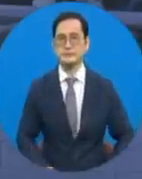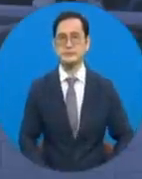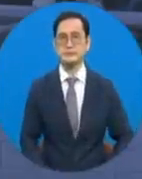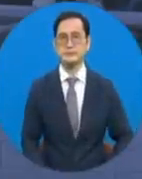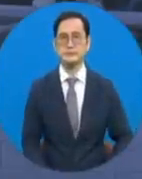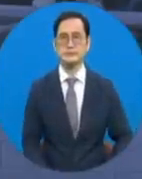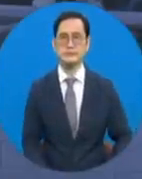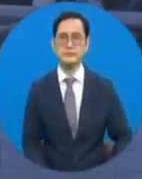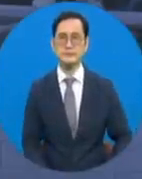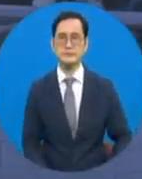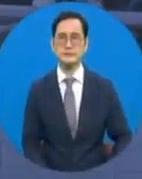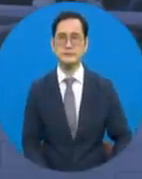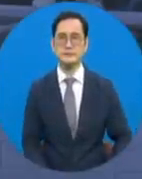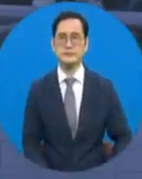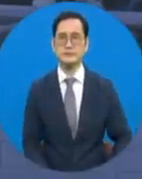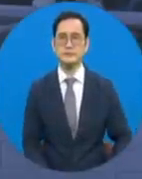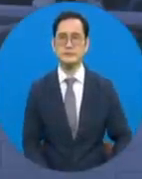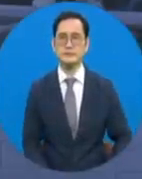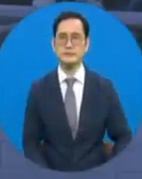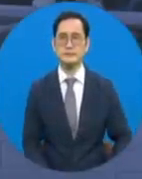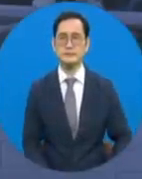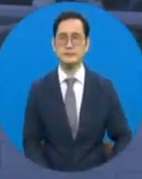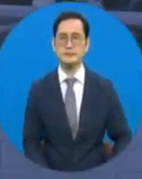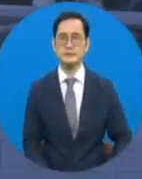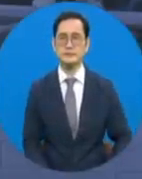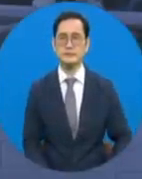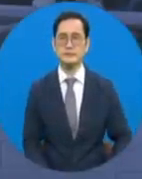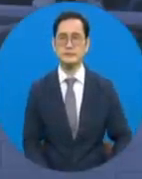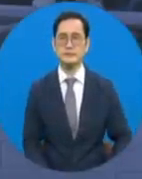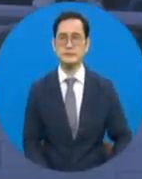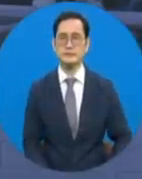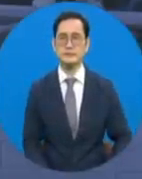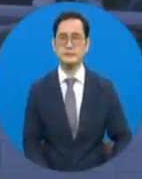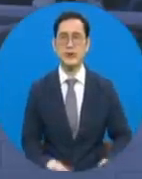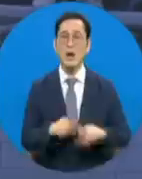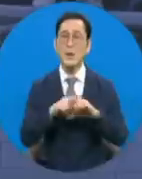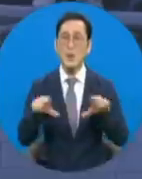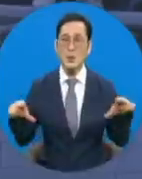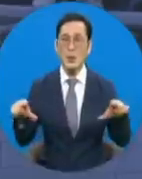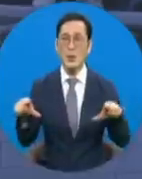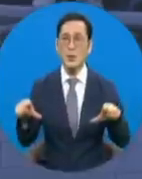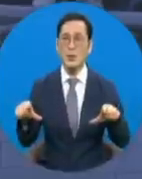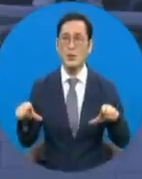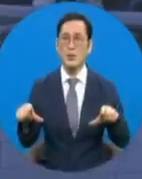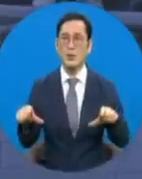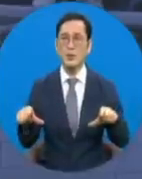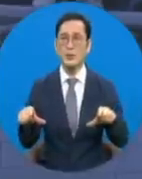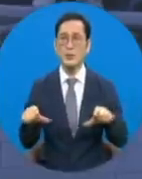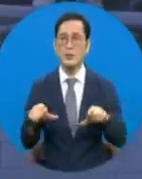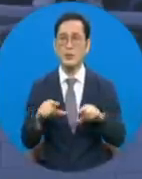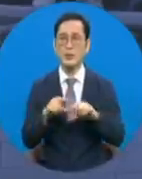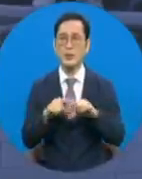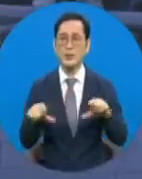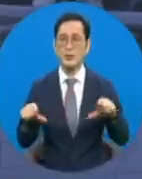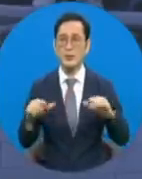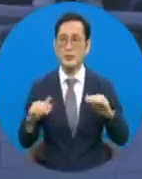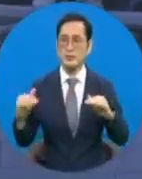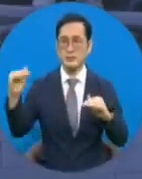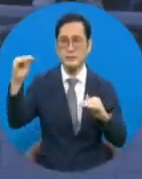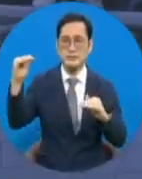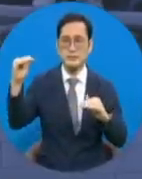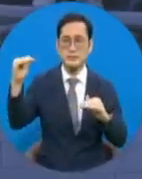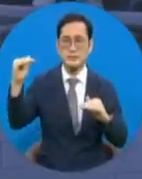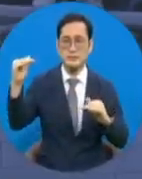외교 사절을 어떻게 예방하는, 그러니까 아랫사람이 윗사람을 찾아가는 이런 모양새가 될 수도 있기 때문에 비공개를 하는 경우가 좀